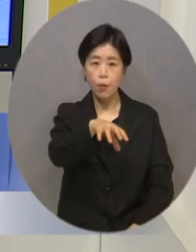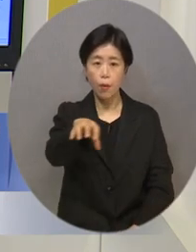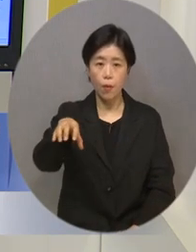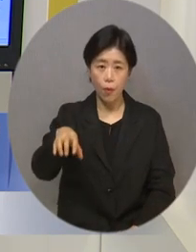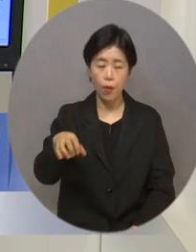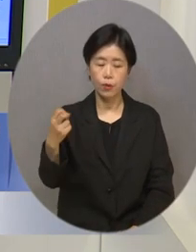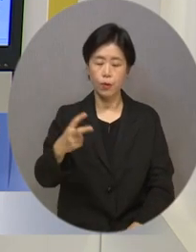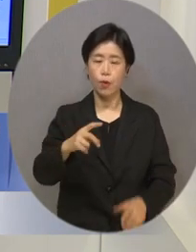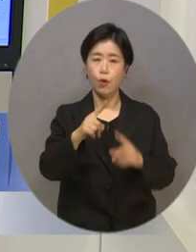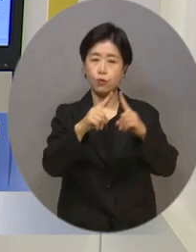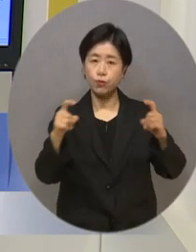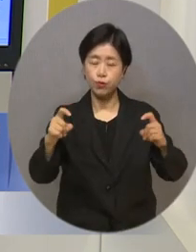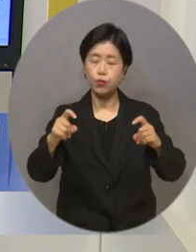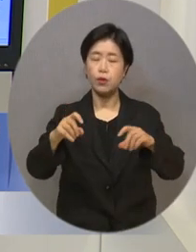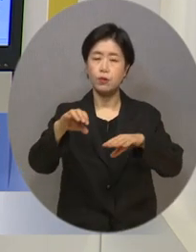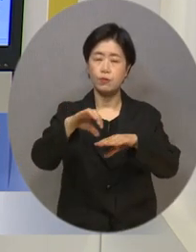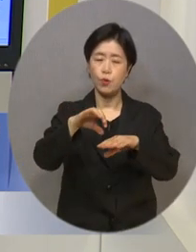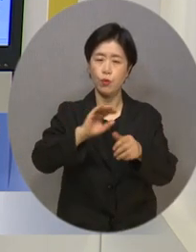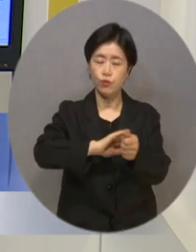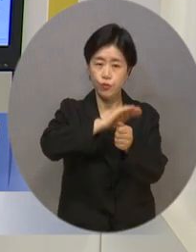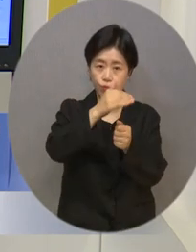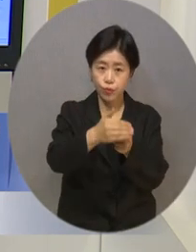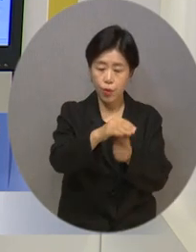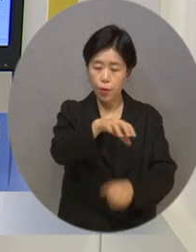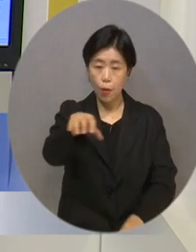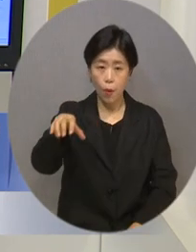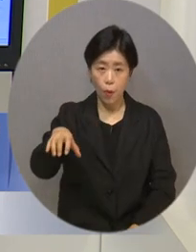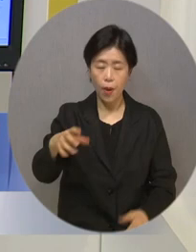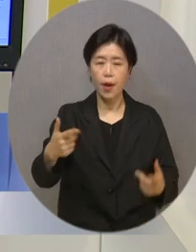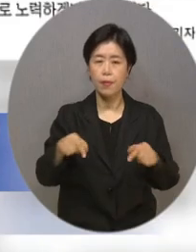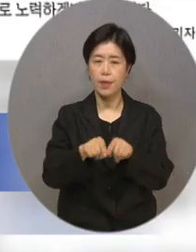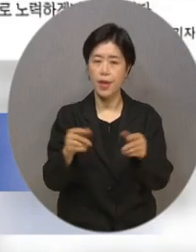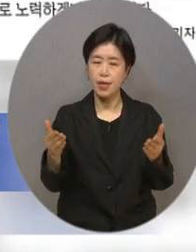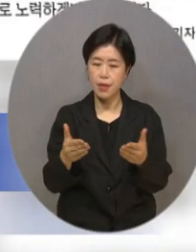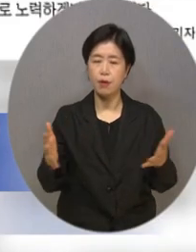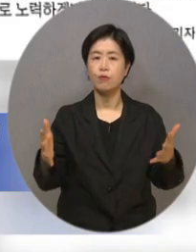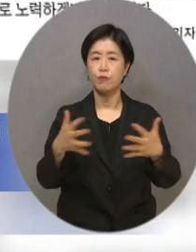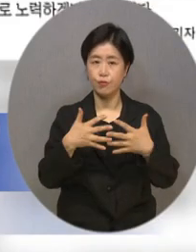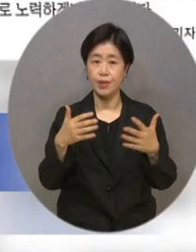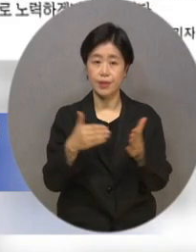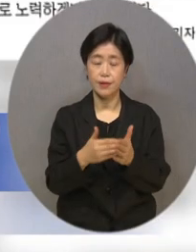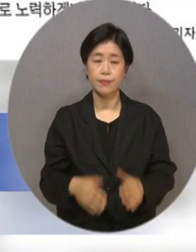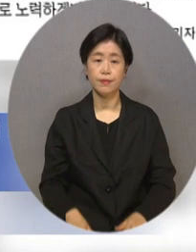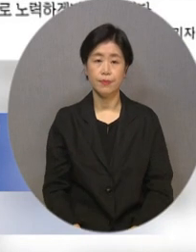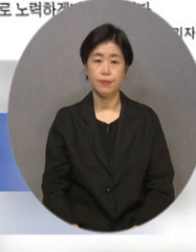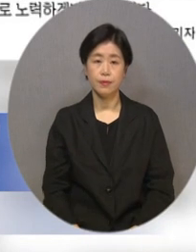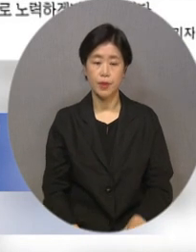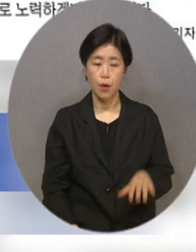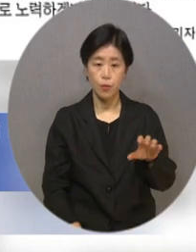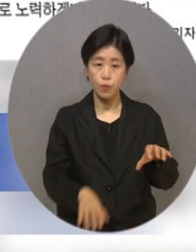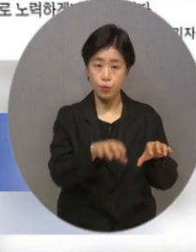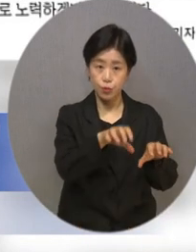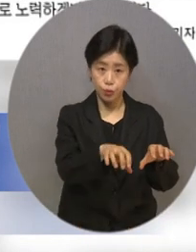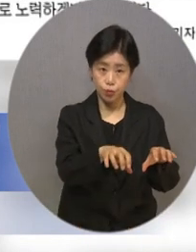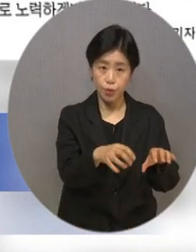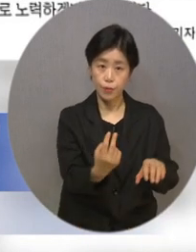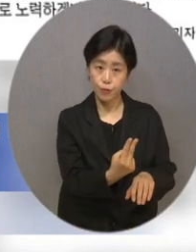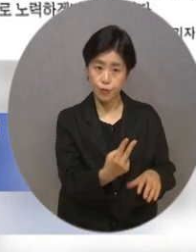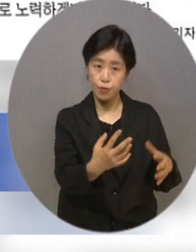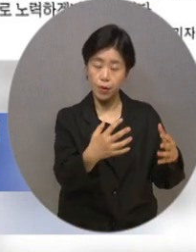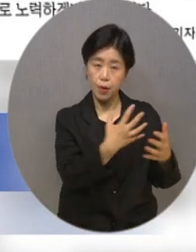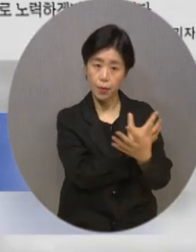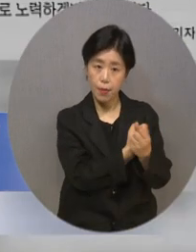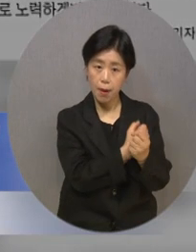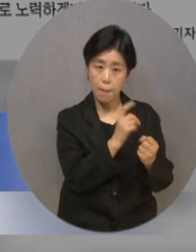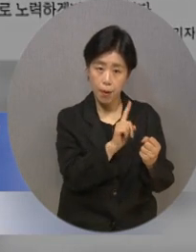관광환경조섬 업무협약을이 체결했다는 소식이 실려 있는데요 앞으로 두 기간은 시각장애를 위한 신규